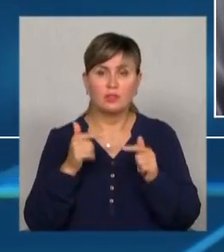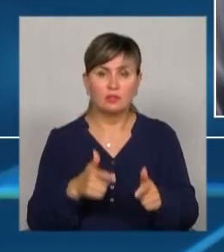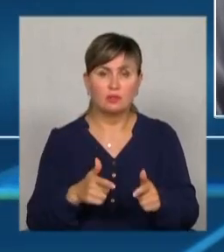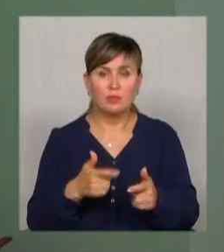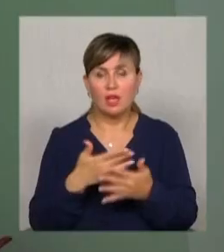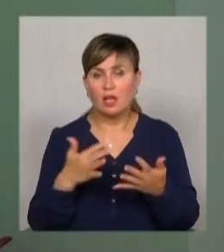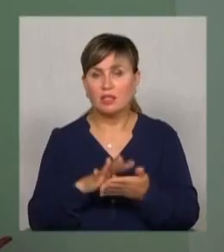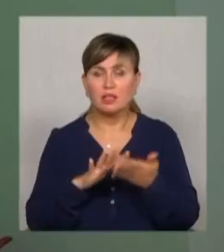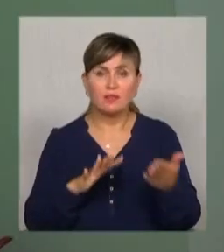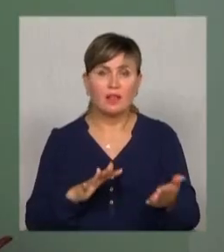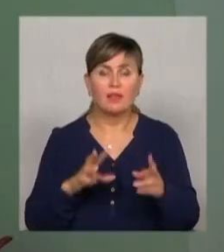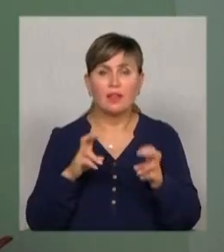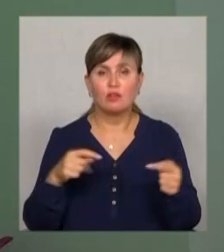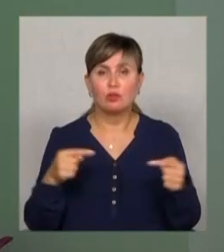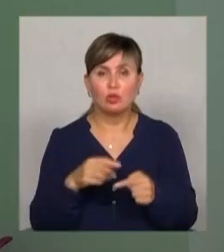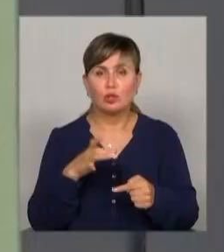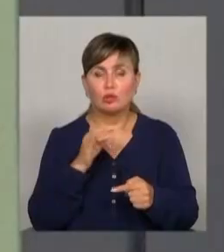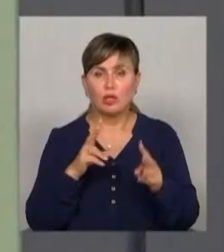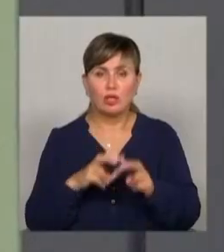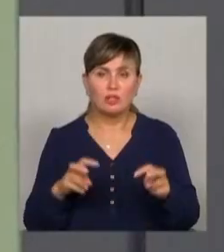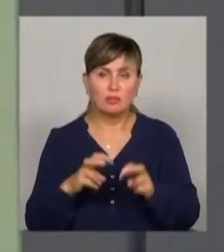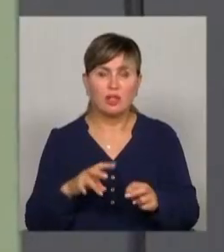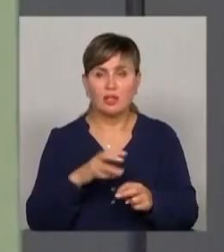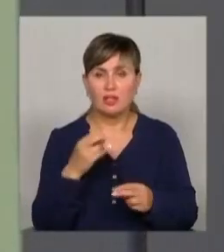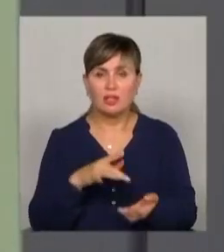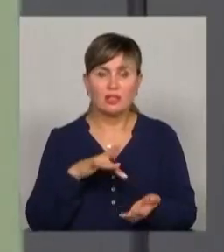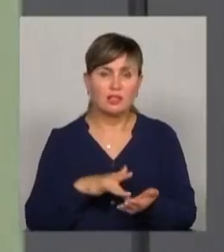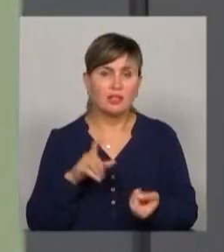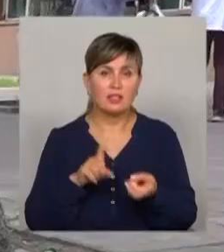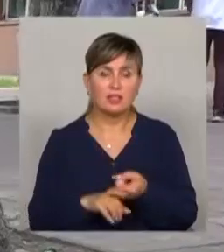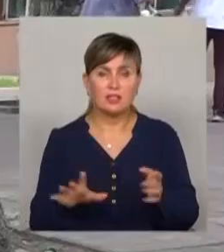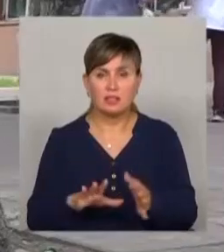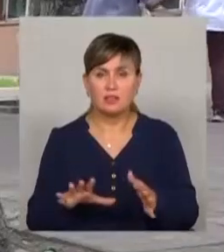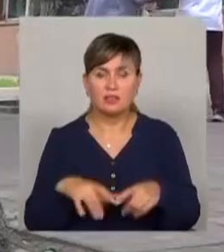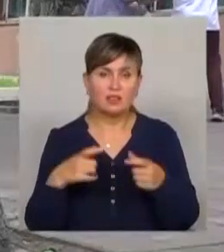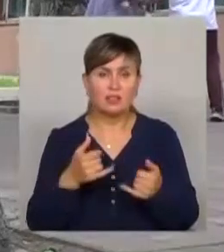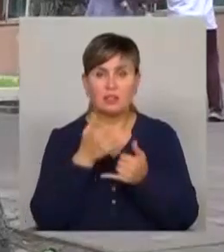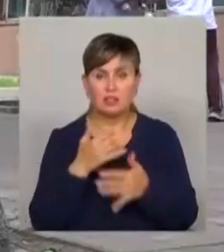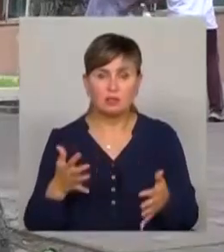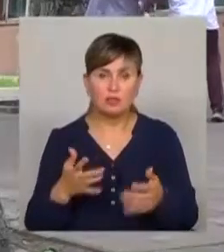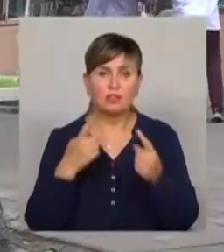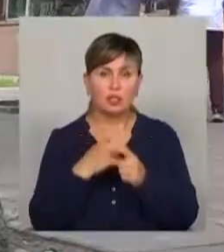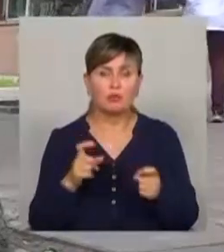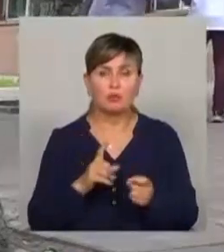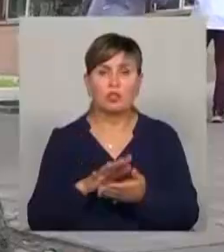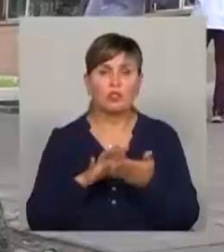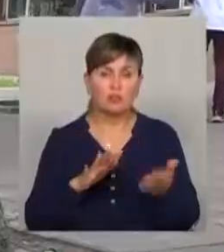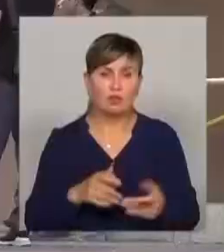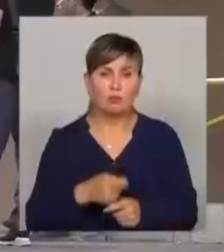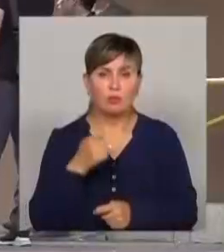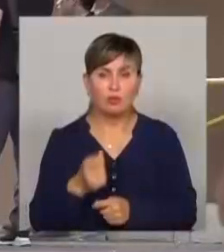апелляционного заявления. Назвать точных сроков рассмотрения апелляции в Национальном центре независимой экзаменации не смогли, сообщив, что заявление